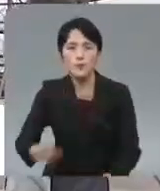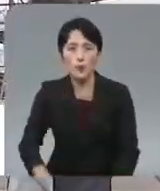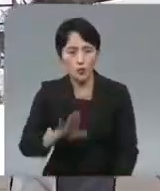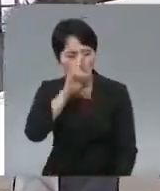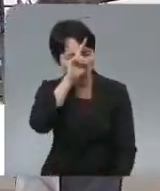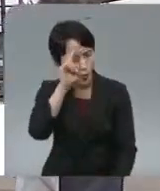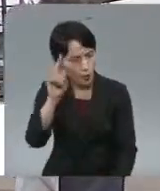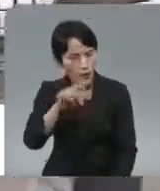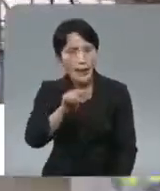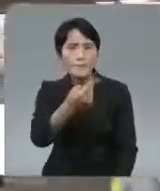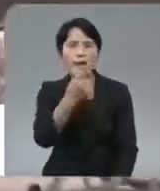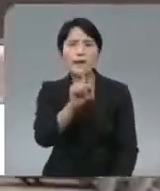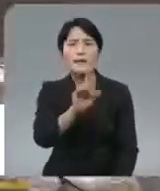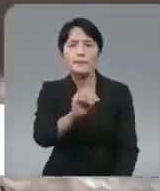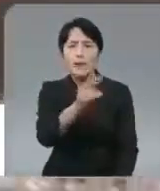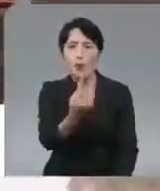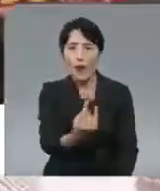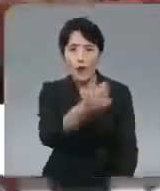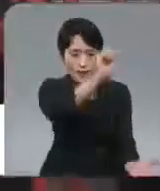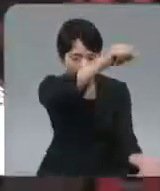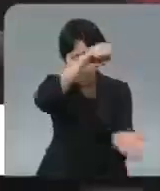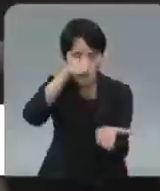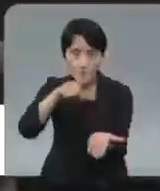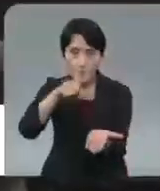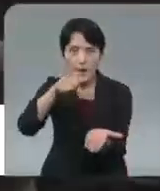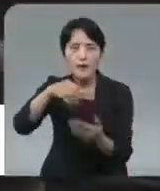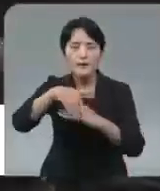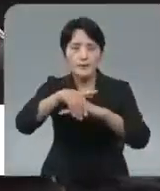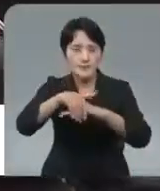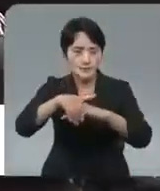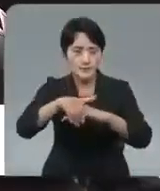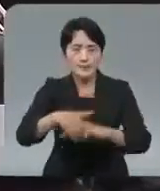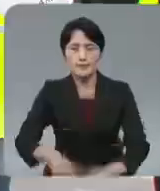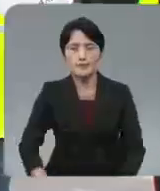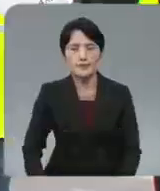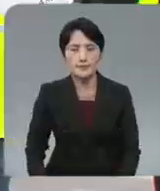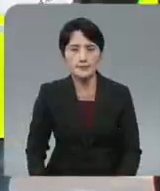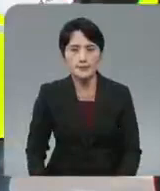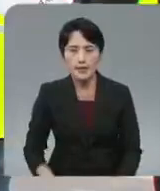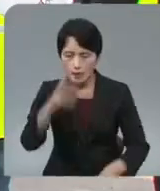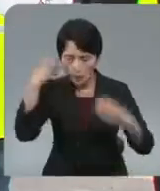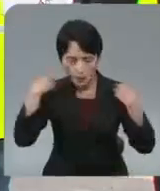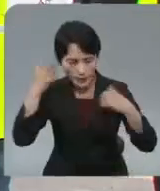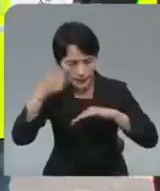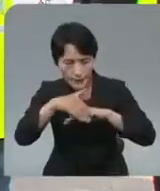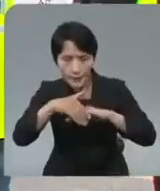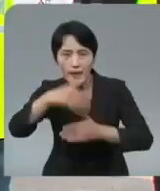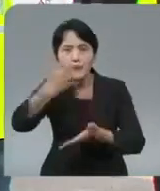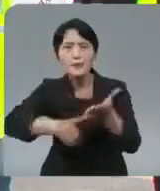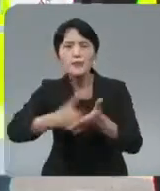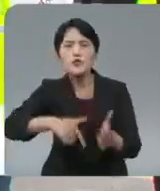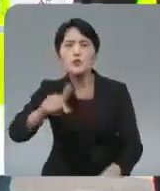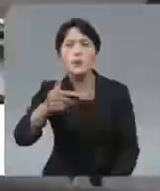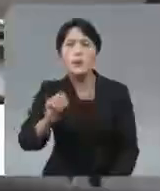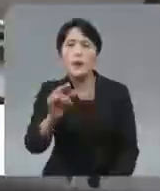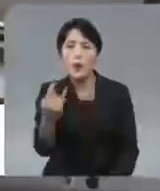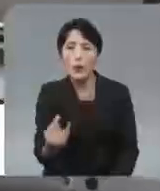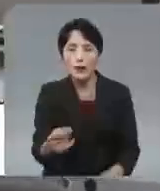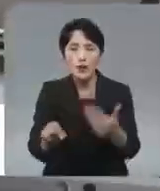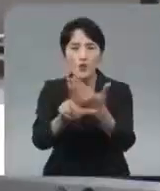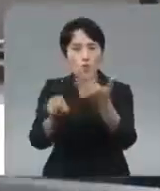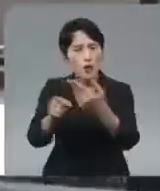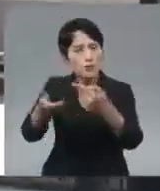10.00 seperti dalam peraturan level 4 sebelumnya di sisi lain vaksin komplit 19 modern yang mengalami keterlambatan distribusi